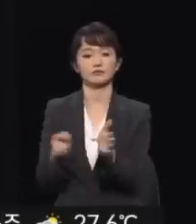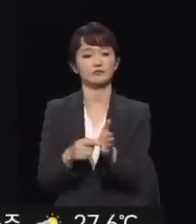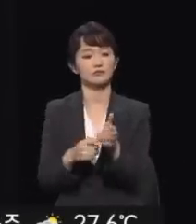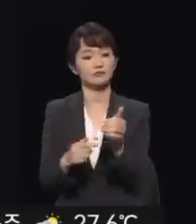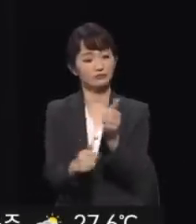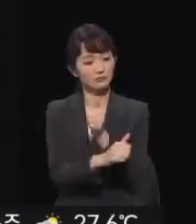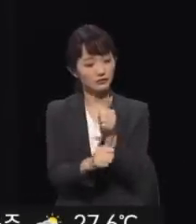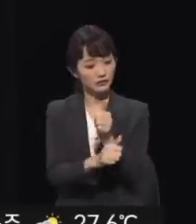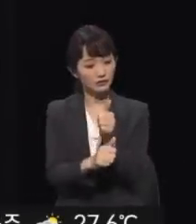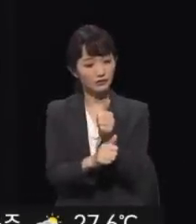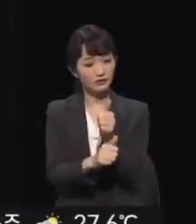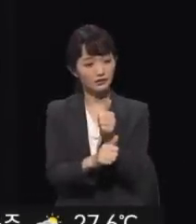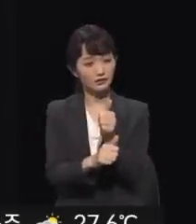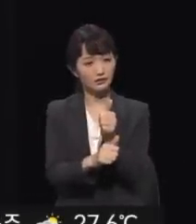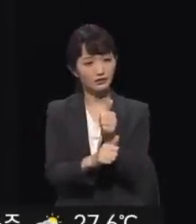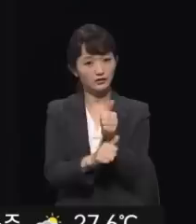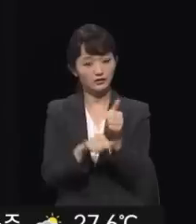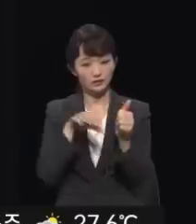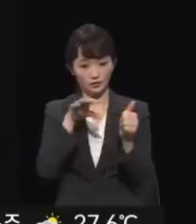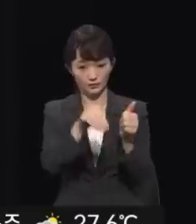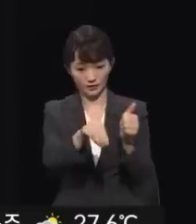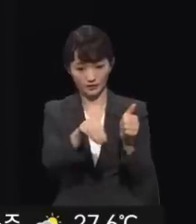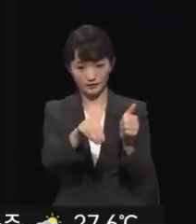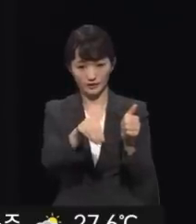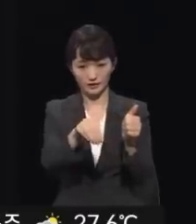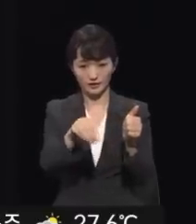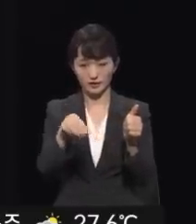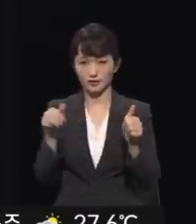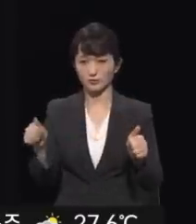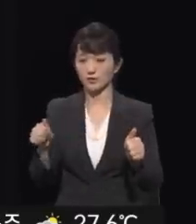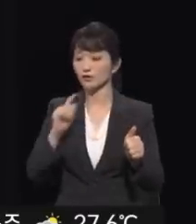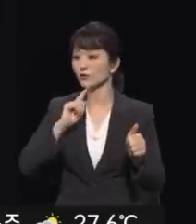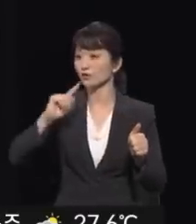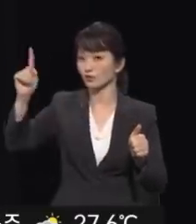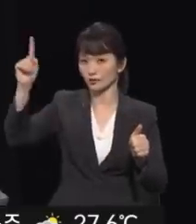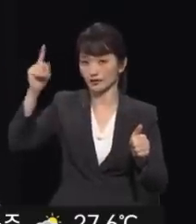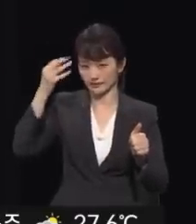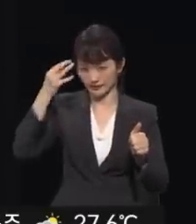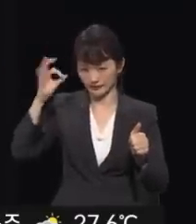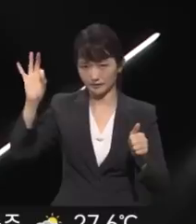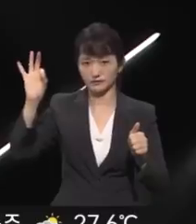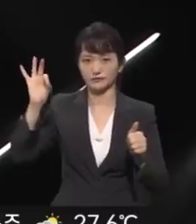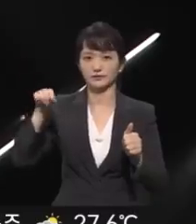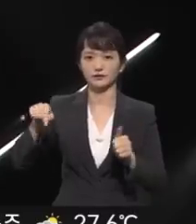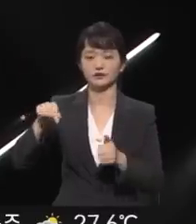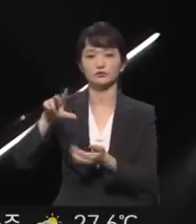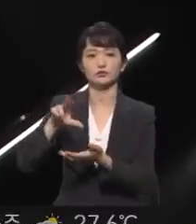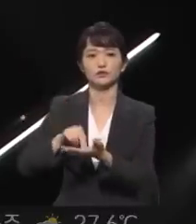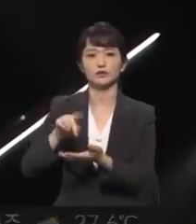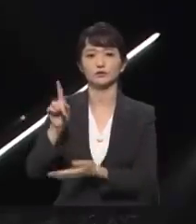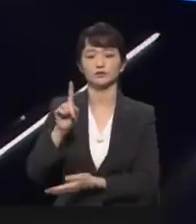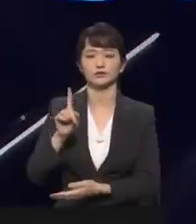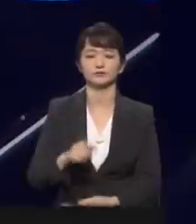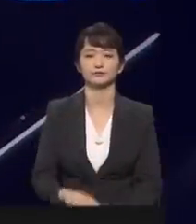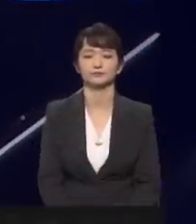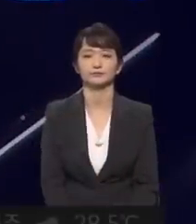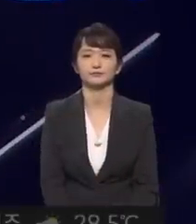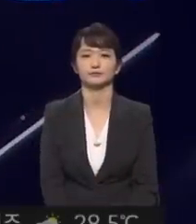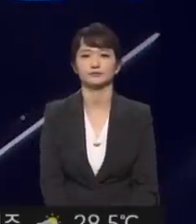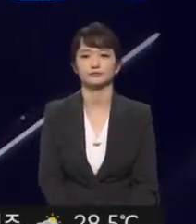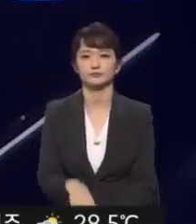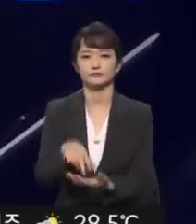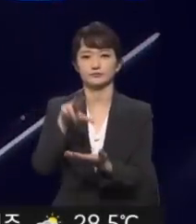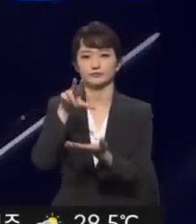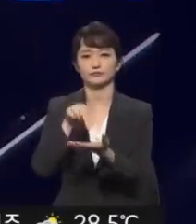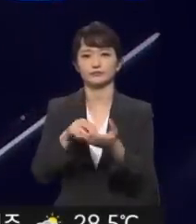이제 제가 잘못됐다는 가처분신청을 인용했습니다 먼저 첫 주제는 2부 부터 보겠습니다 내 첫 주재